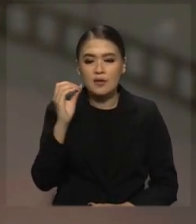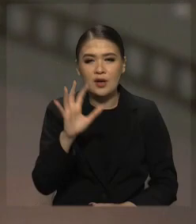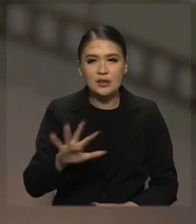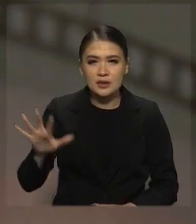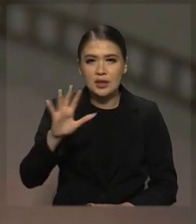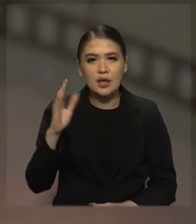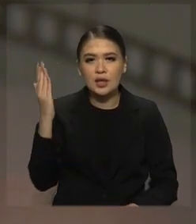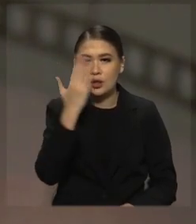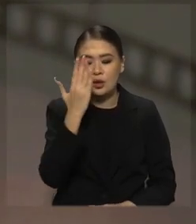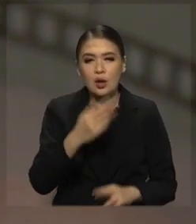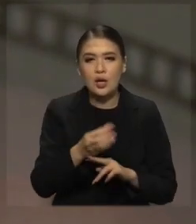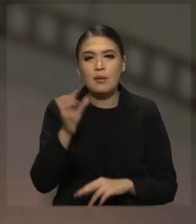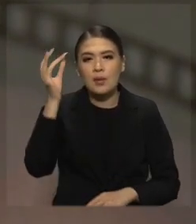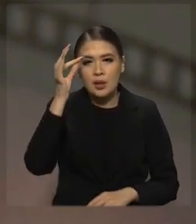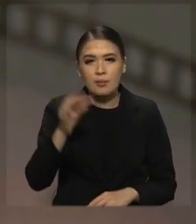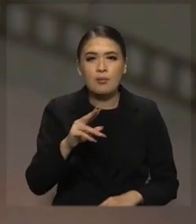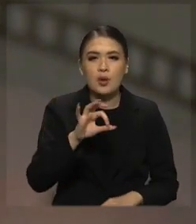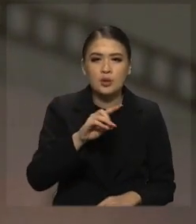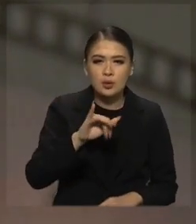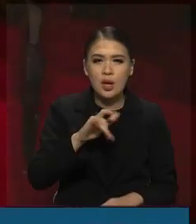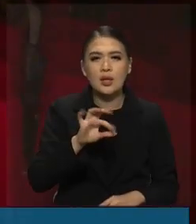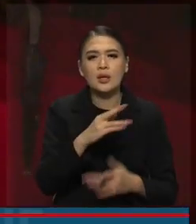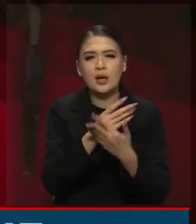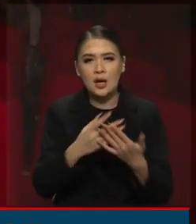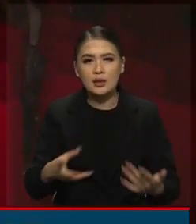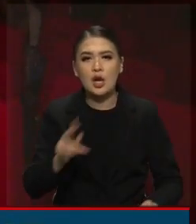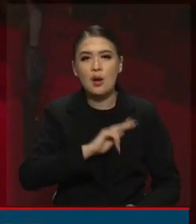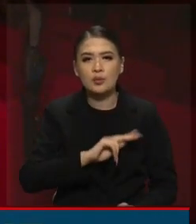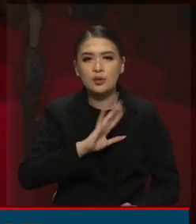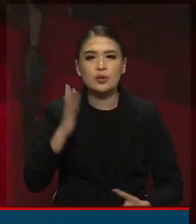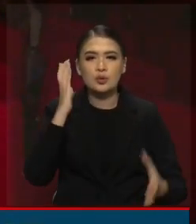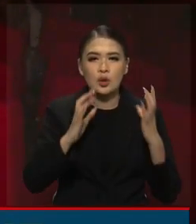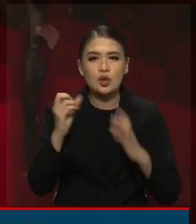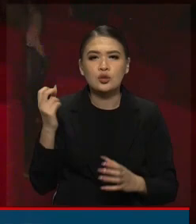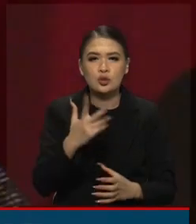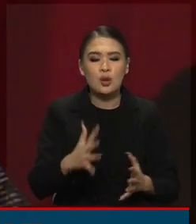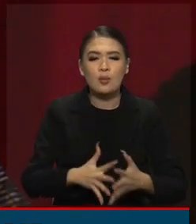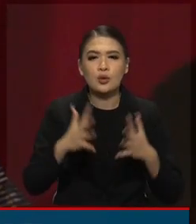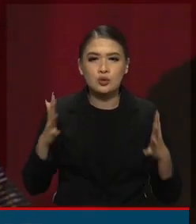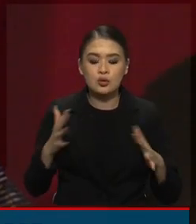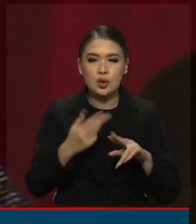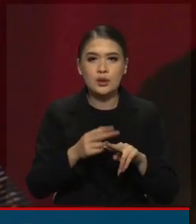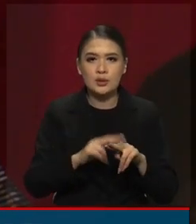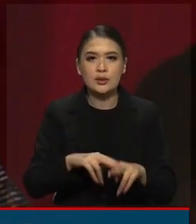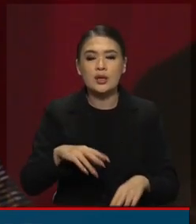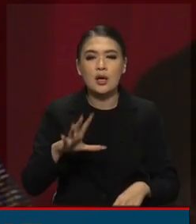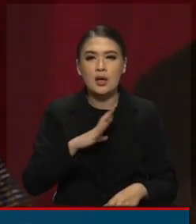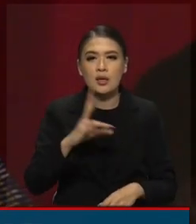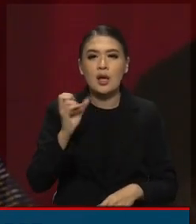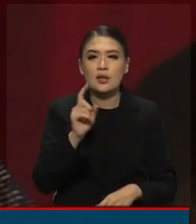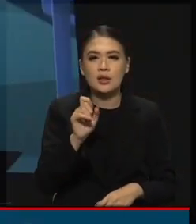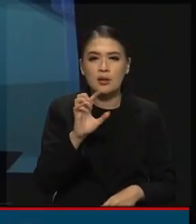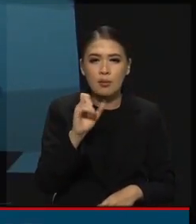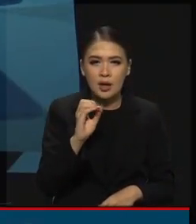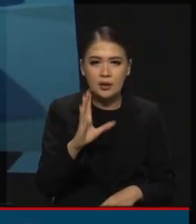из Болгарии, Испании, Латвии и Португалии представят свои работы студентам 3 крупнейших вузов столицы. В университетах Назарбаева